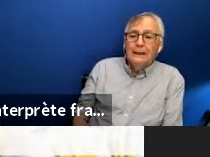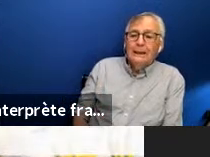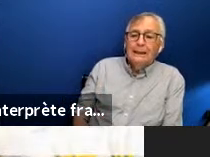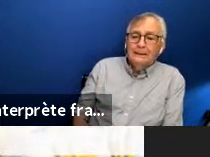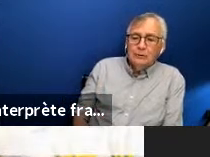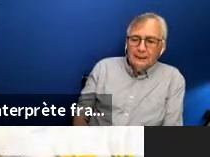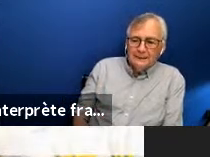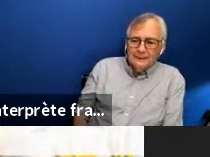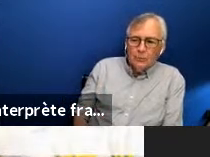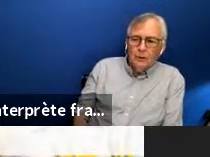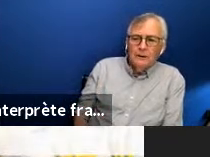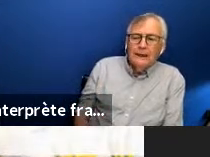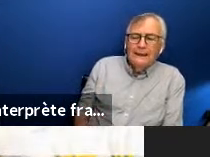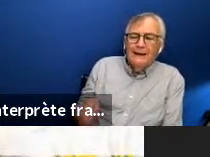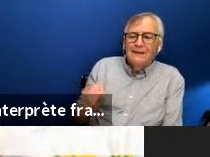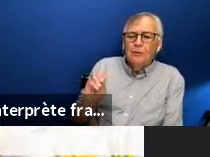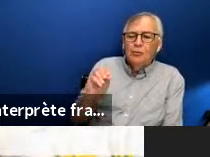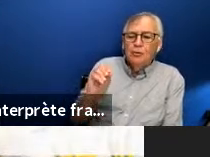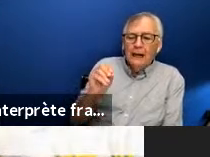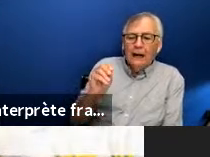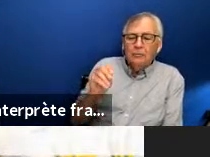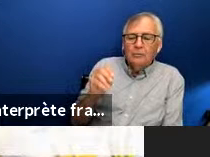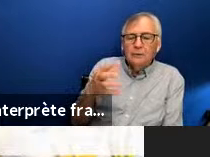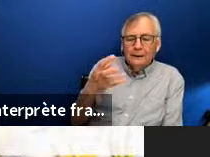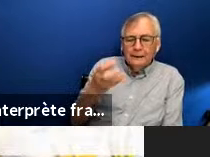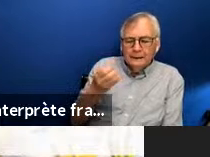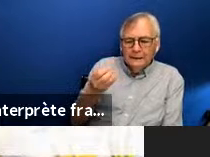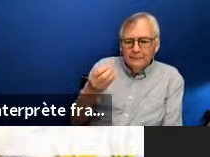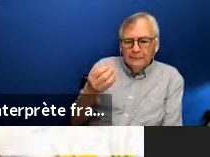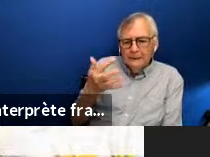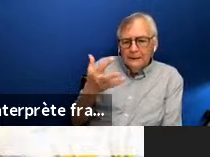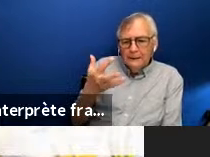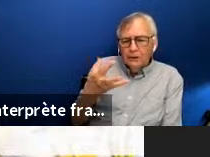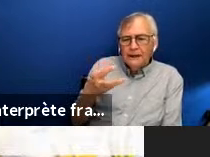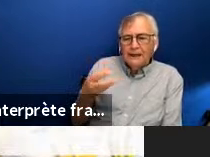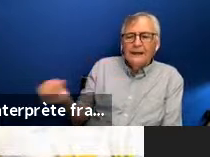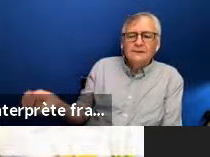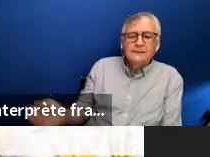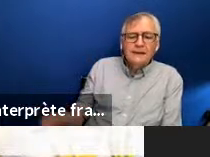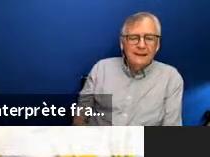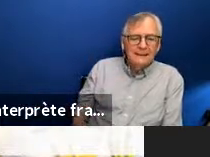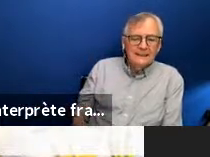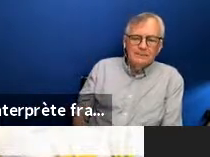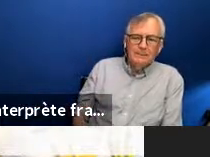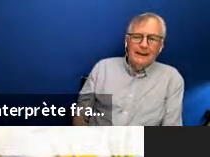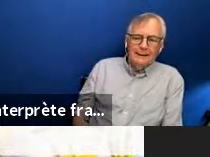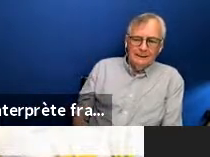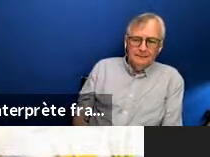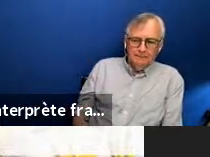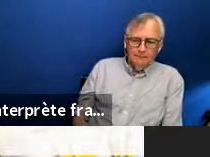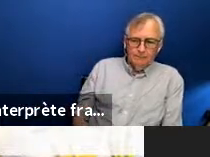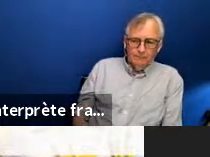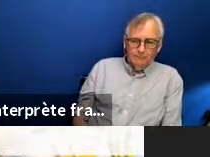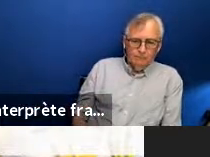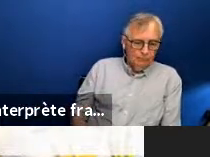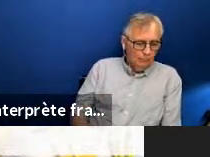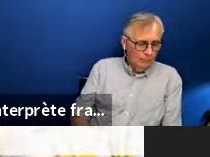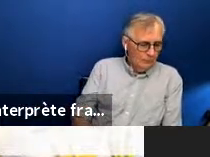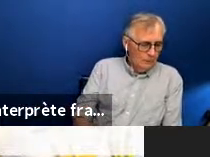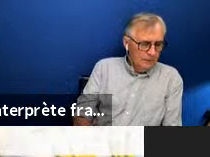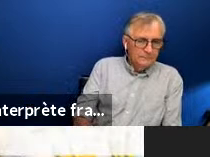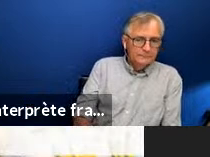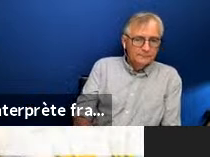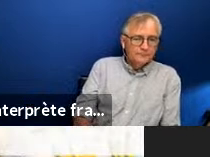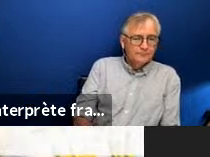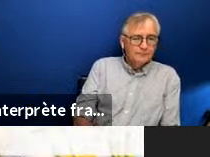Nouvelle-Écosse, l'île du Prince-Édouard. Il y avait une langue qui a tendance à disparaître.